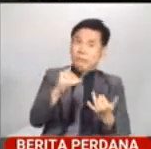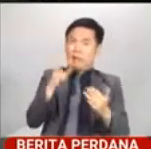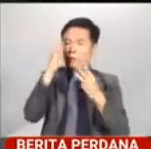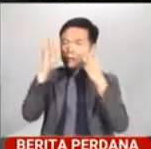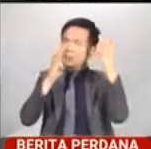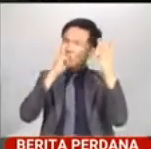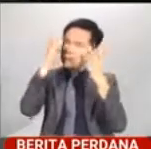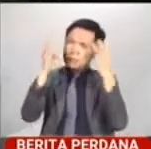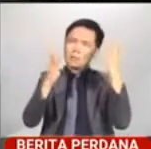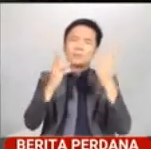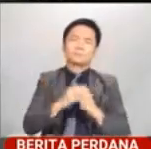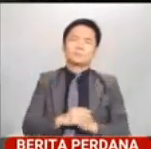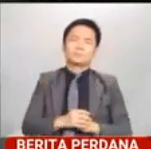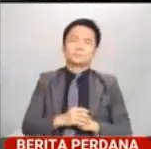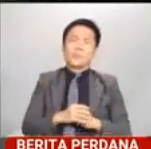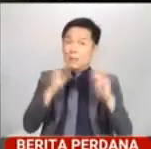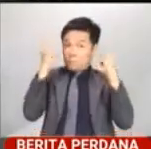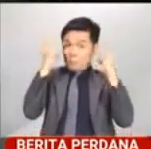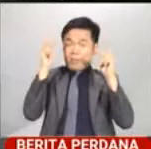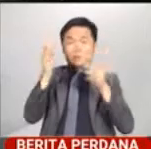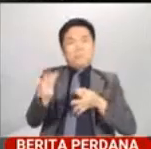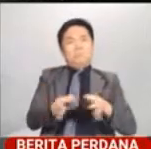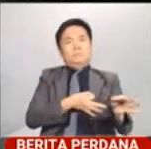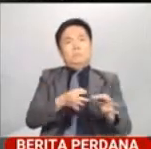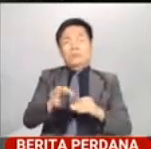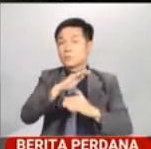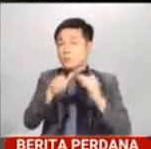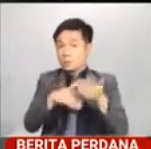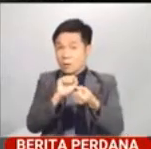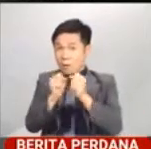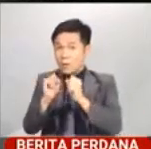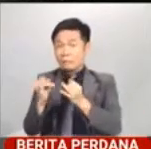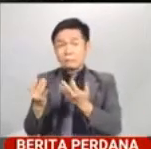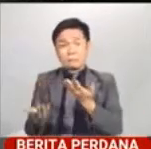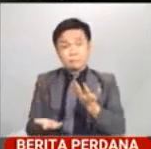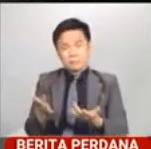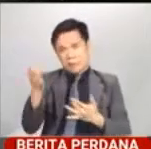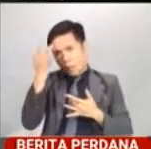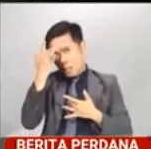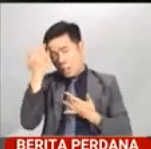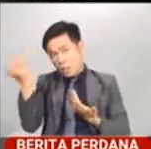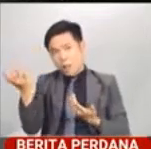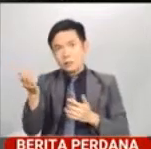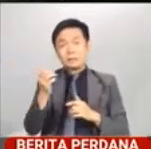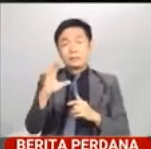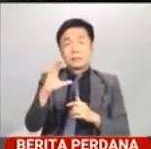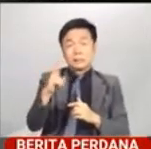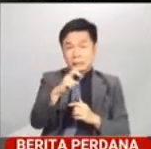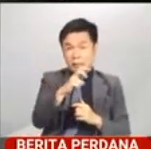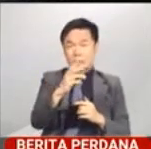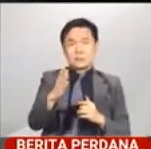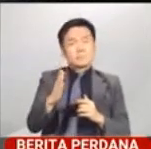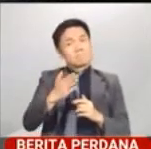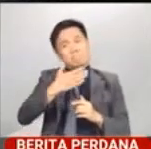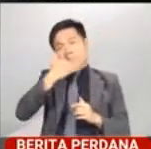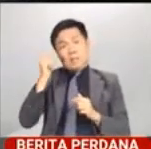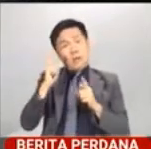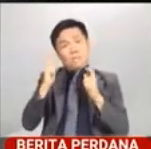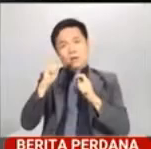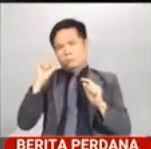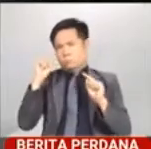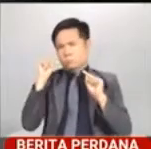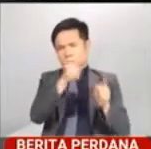bahkan ketika ini Syahrul meminta mana-mana pemain yang punya izin Pemko Binjai Ting agar bersegera mendapatkan pemeriksaan